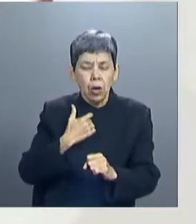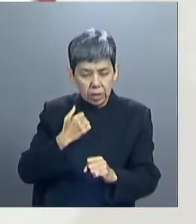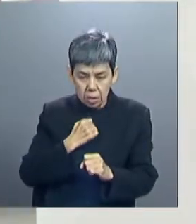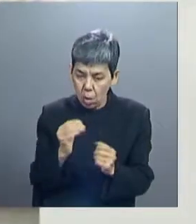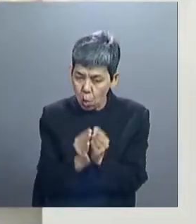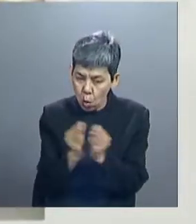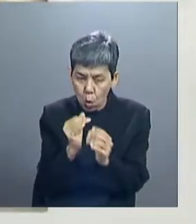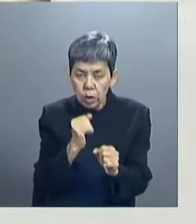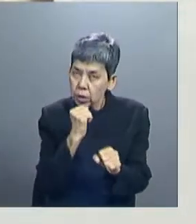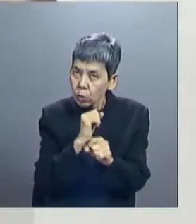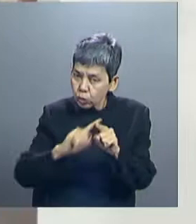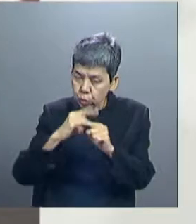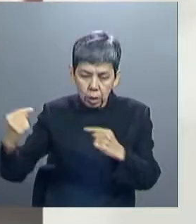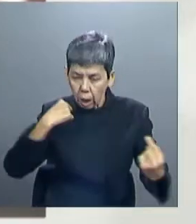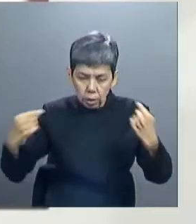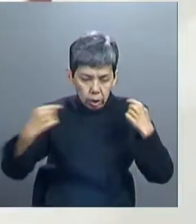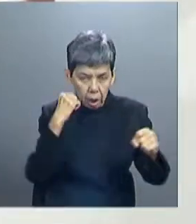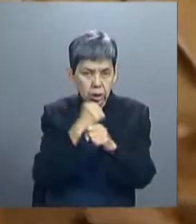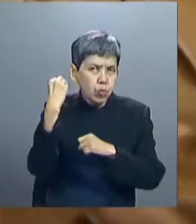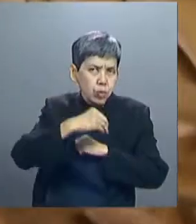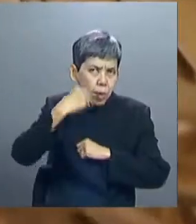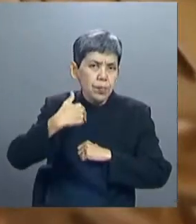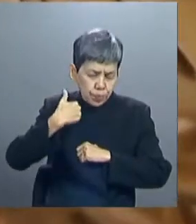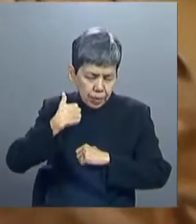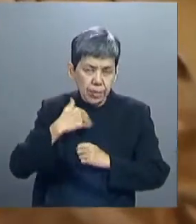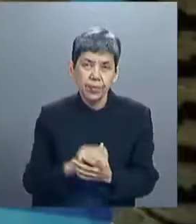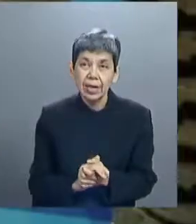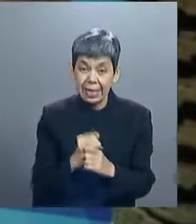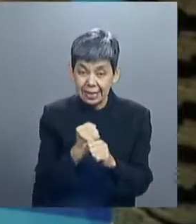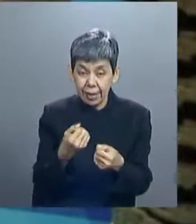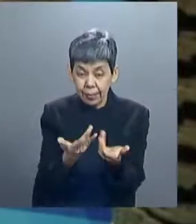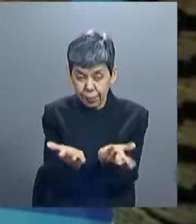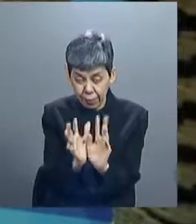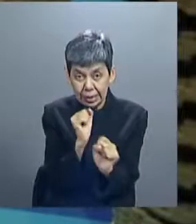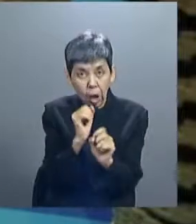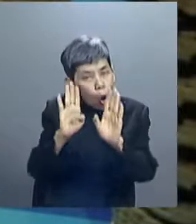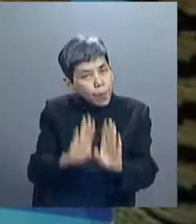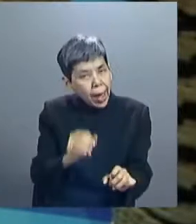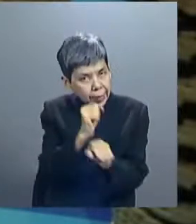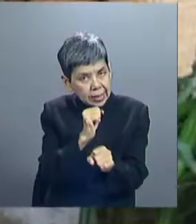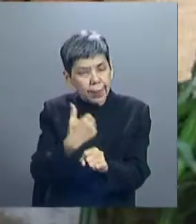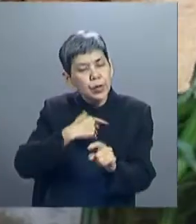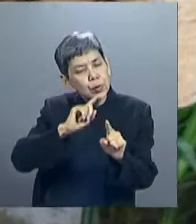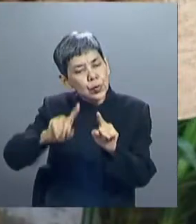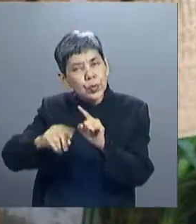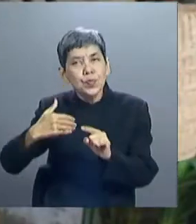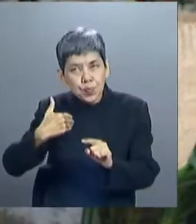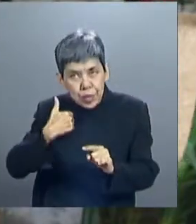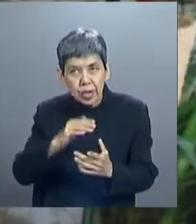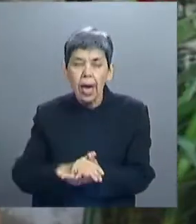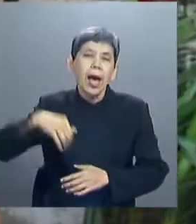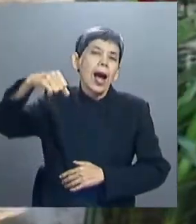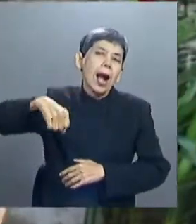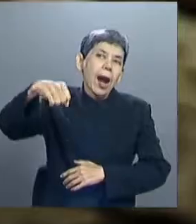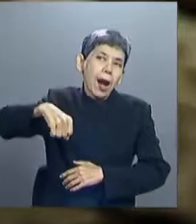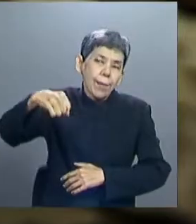ยอะตอนนี้ก็มีออเดอร์ก็สั่งอยู่ตลอด ในการจักสานได้มีการออกแบบให้เป็นรูปต่างๆเช่นกระเป๋า